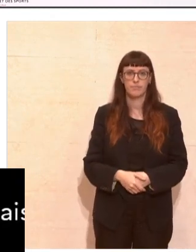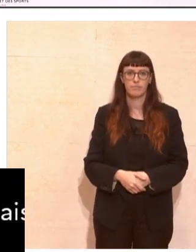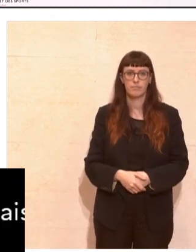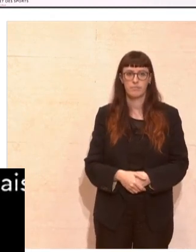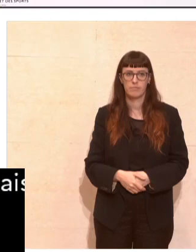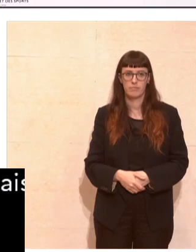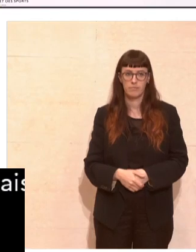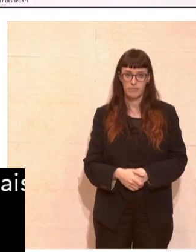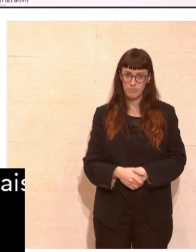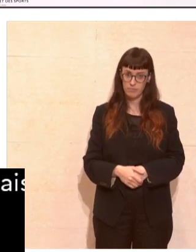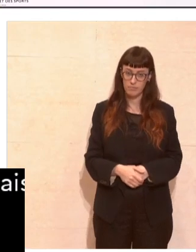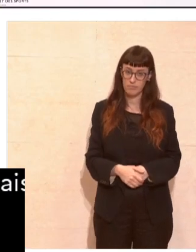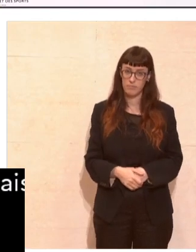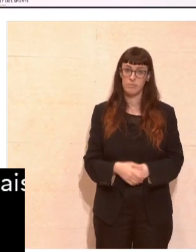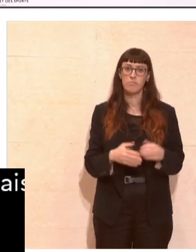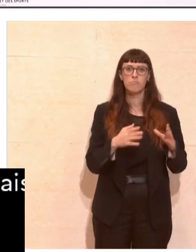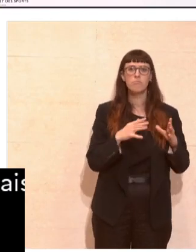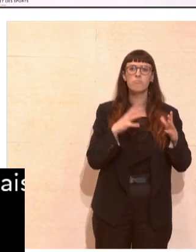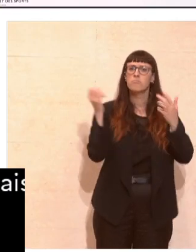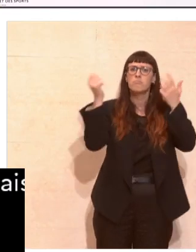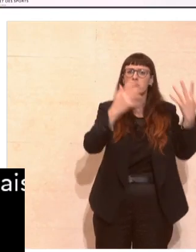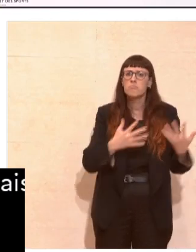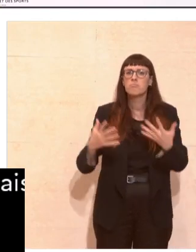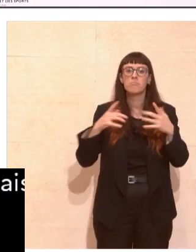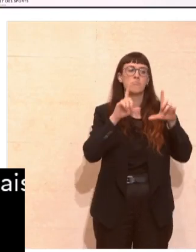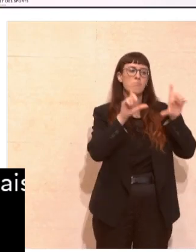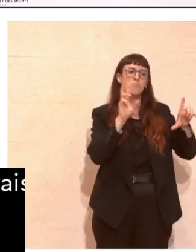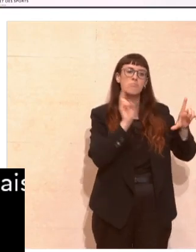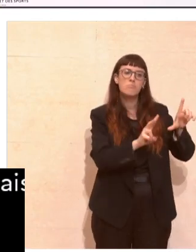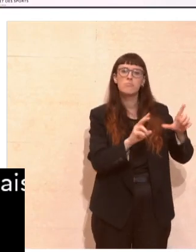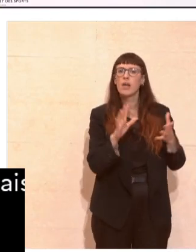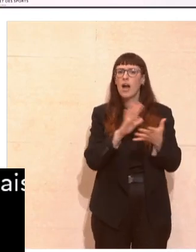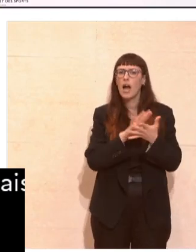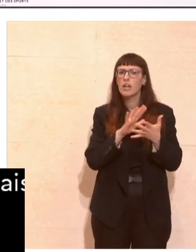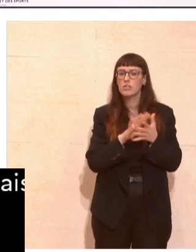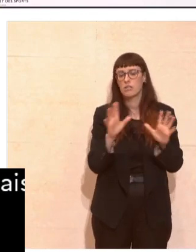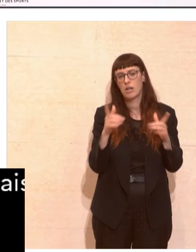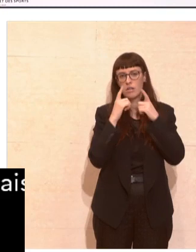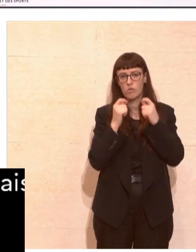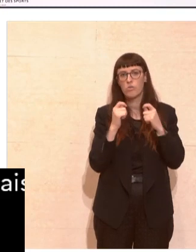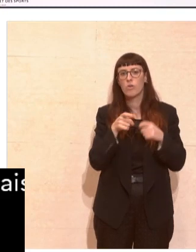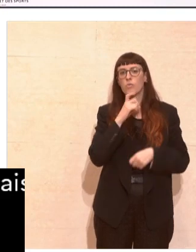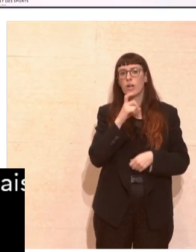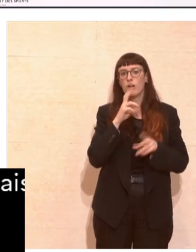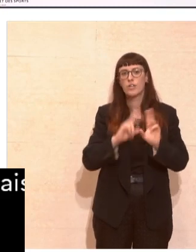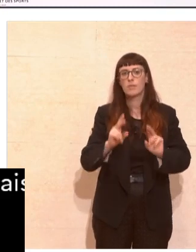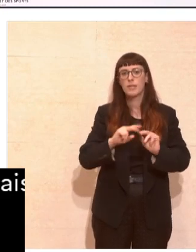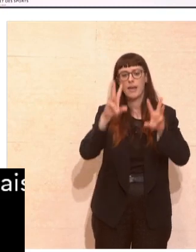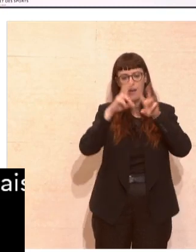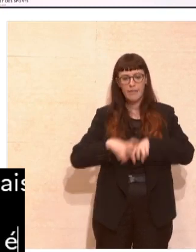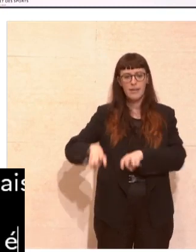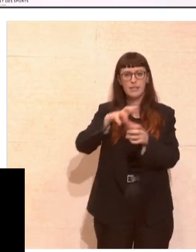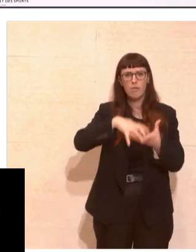Quel impact des écrans en fonction de l'âge? D'après une méta-analyse sur 49 études, donc méta-analyse, comme on l'a dit tout à l'heure, ça regroupe un grand